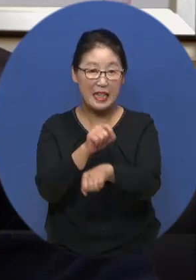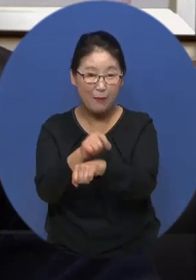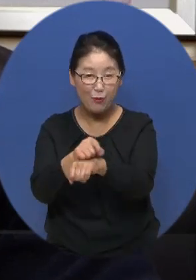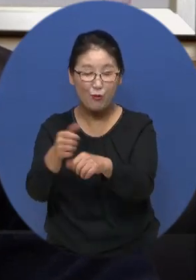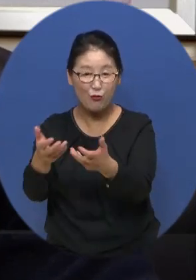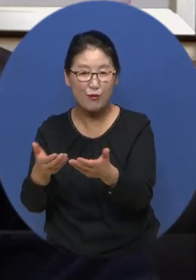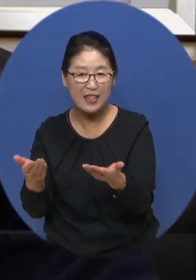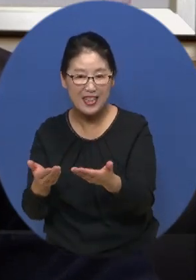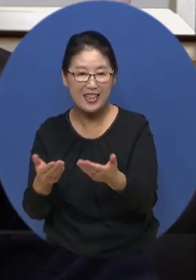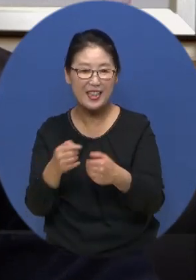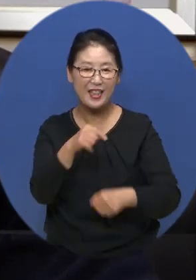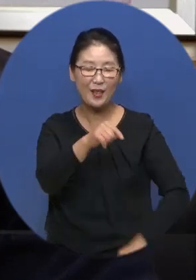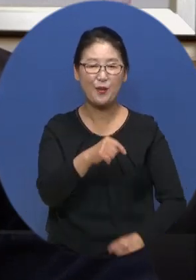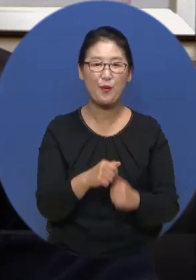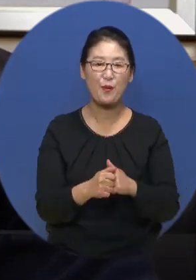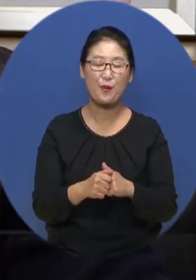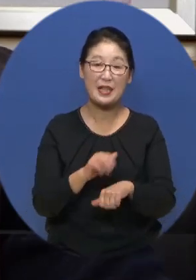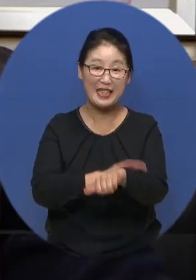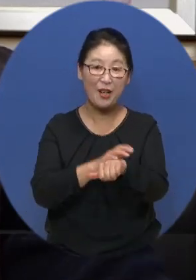병행하고 있습니다.